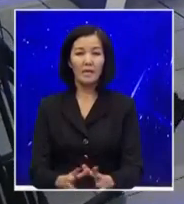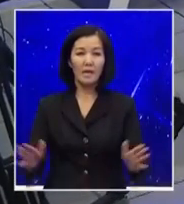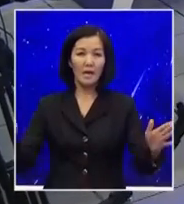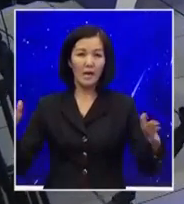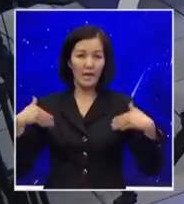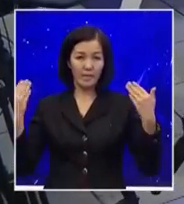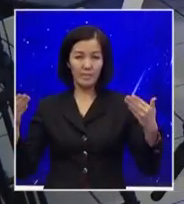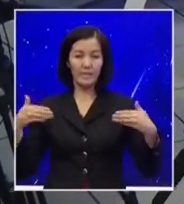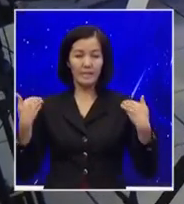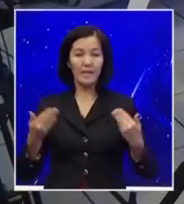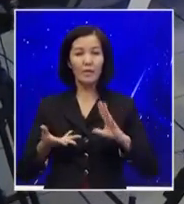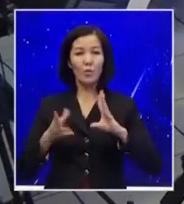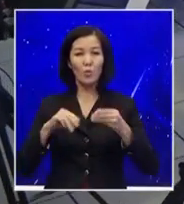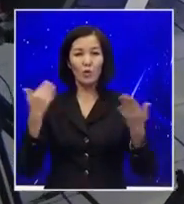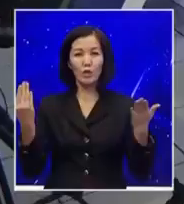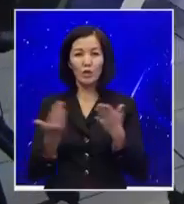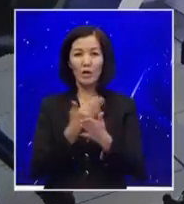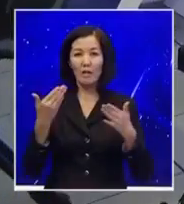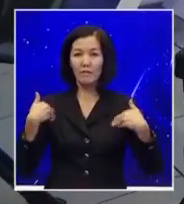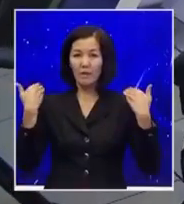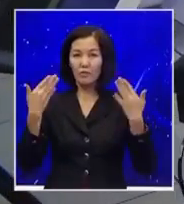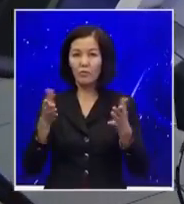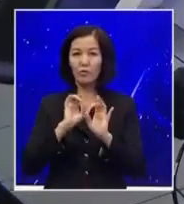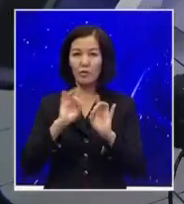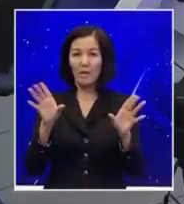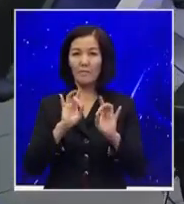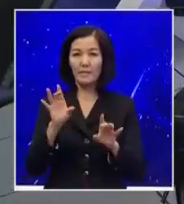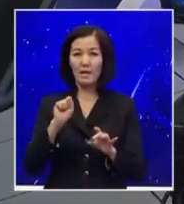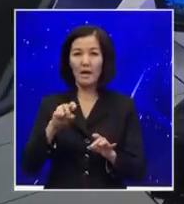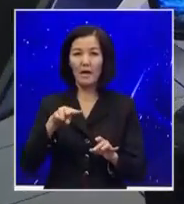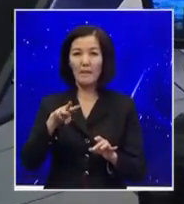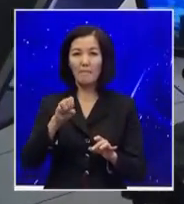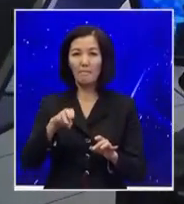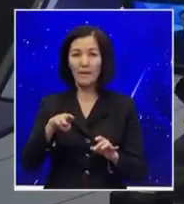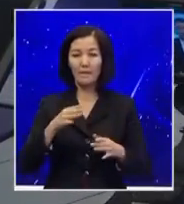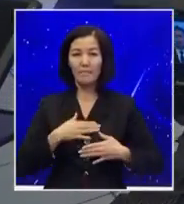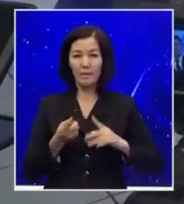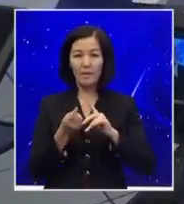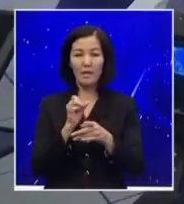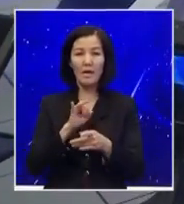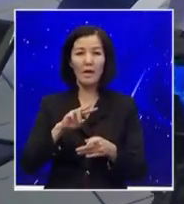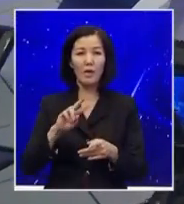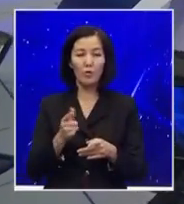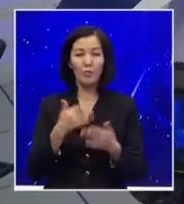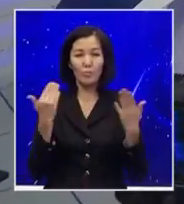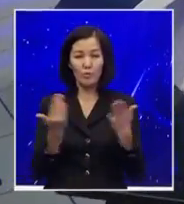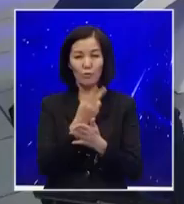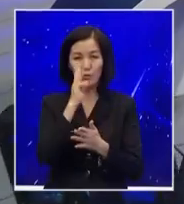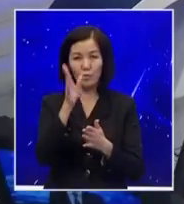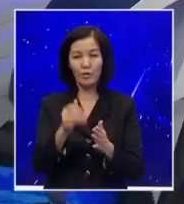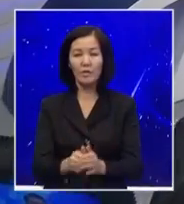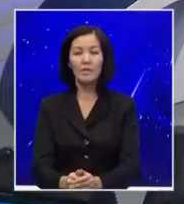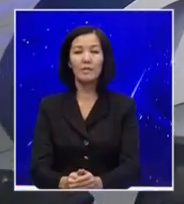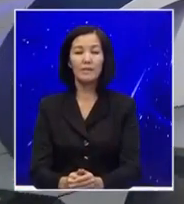Ассаламу алейкум, қадірменді көрермен, тікелей эфирде жаңалықтар студияда Алмат Хамид, сурда аудармада Айгүл Жұмашқызы. Бүгінгі хабарда көретіндеріңіз.